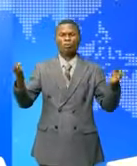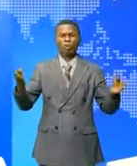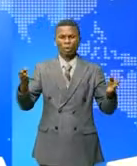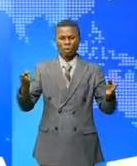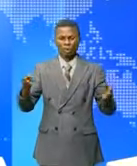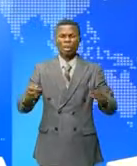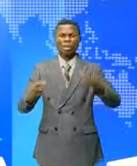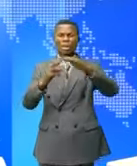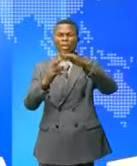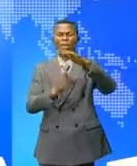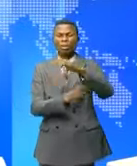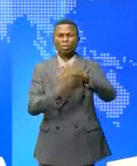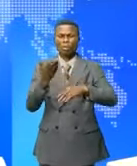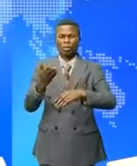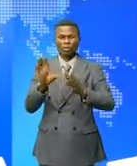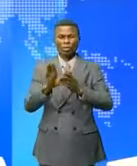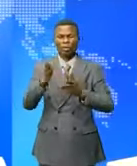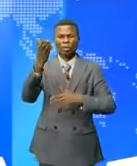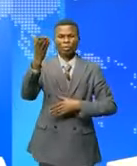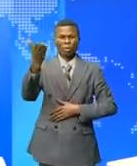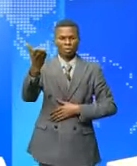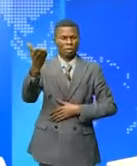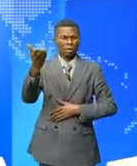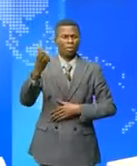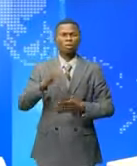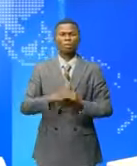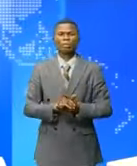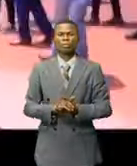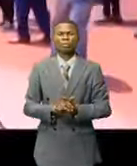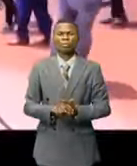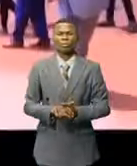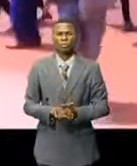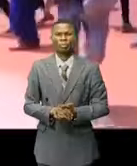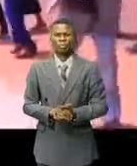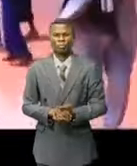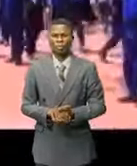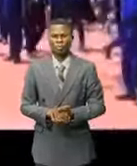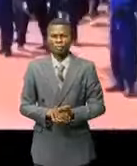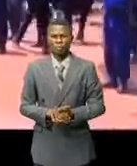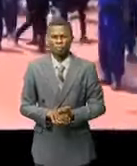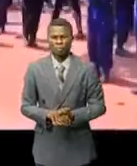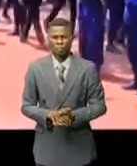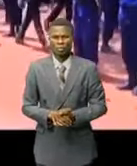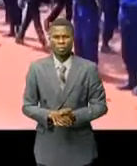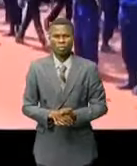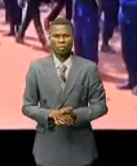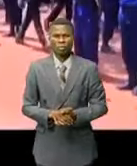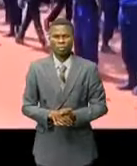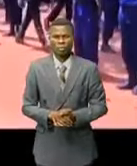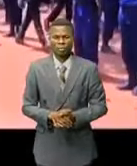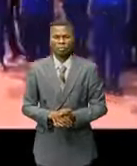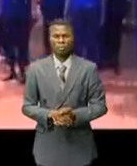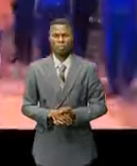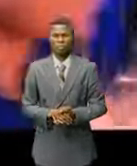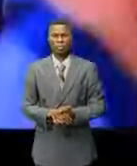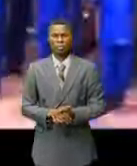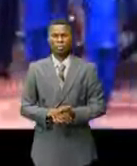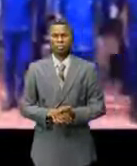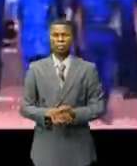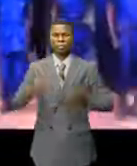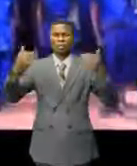d'inauguration. Reportage de nos confrères de la RTNC Zongo. Monsieur Bangui, Jean-Claude Mabenzegbaïbenz vient de réussir avec le